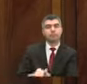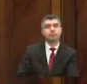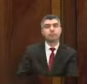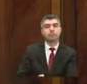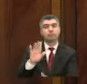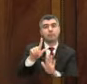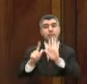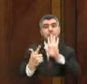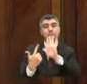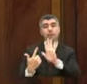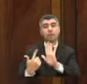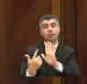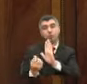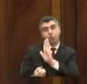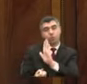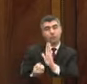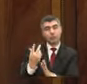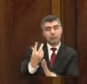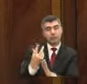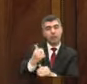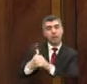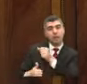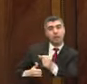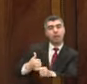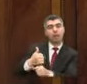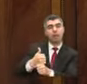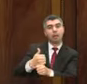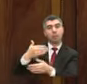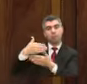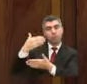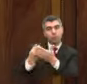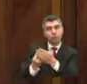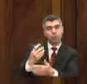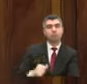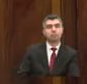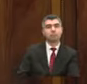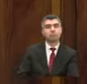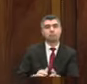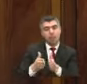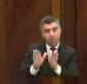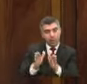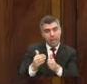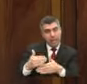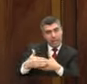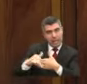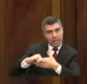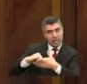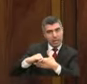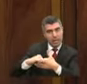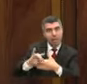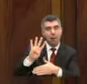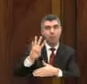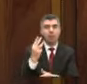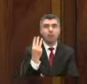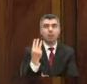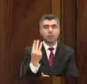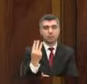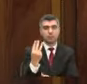مؤسسة جامعية برسم السنة المنصرمة، كما سيتم فتح 34 مؤسسة جامعية